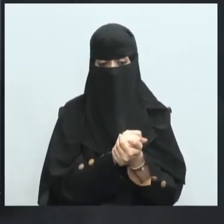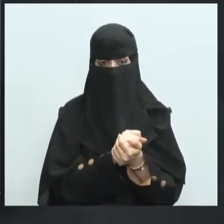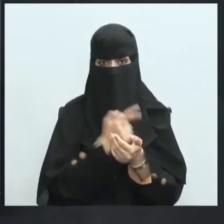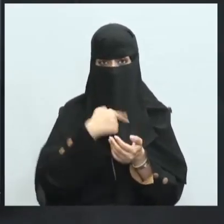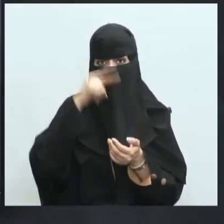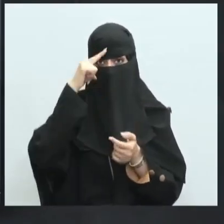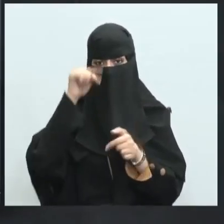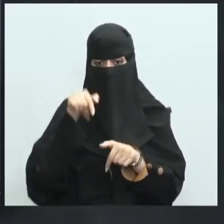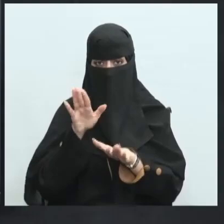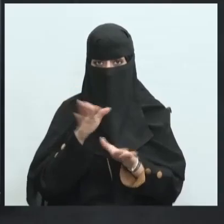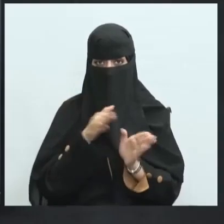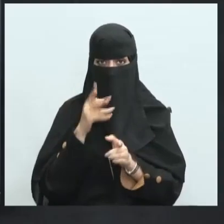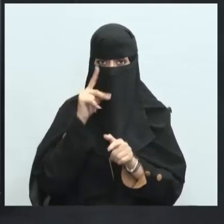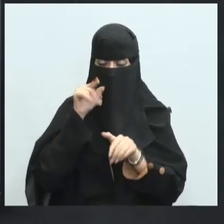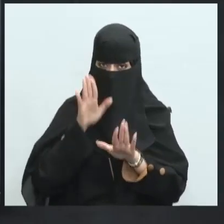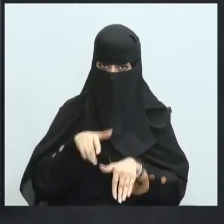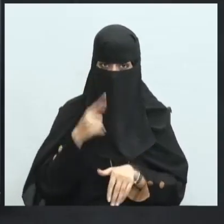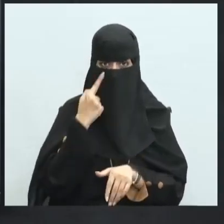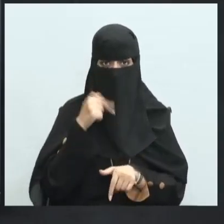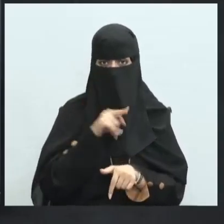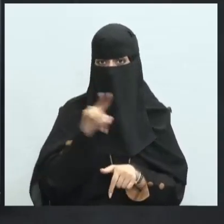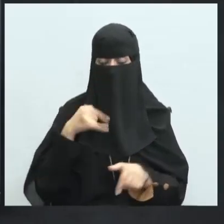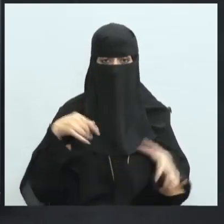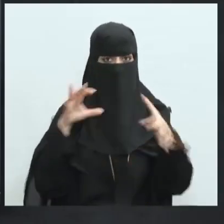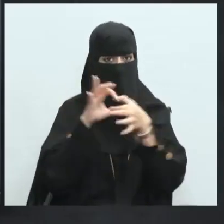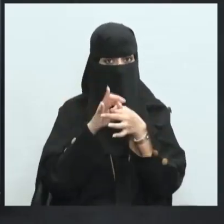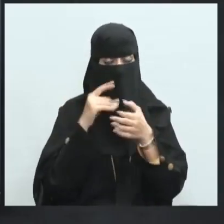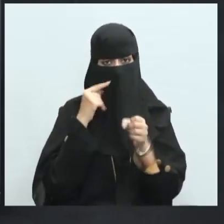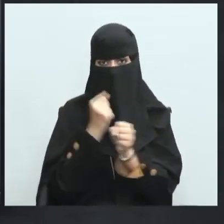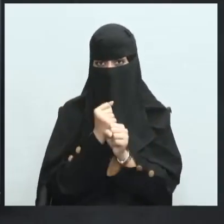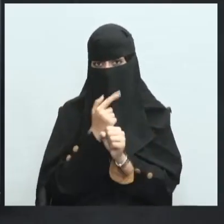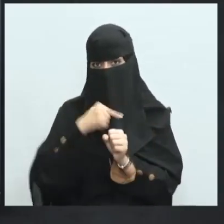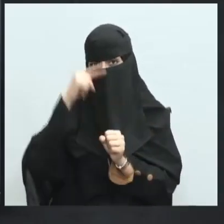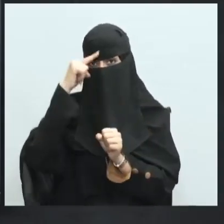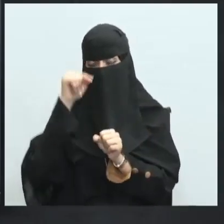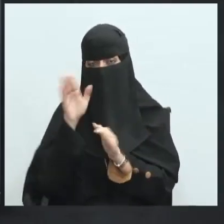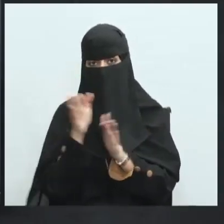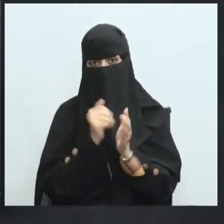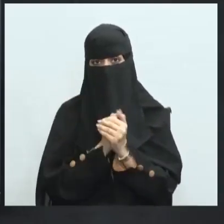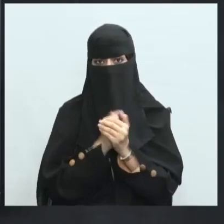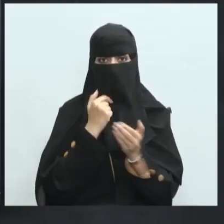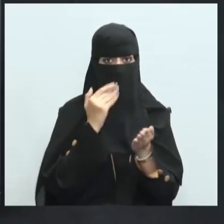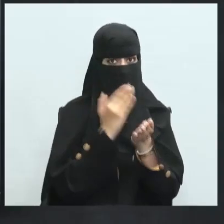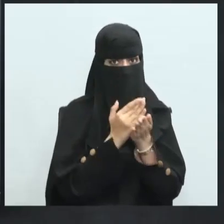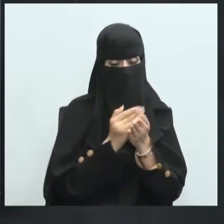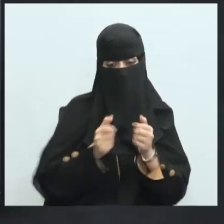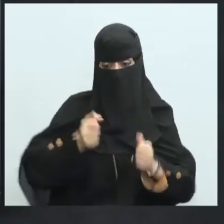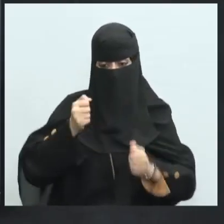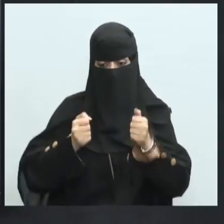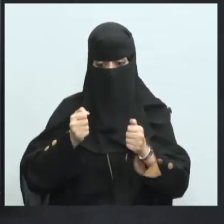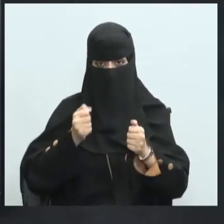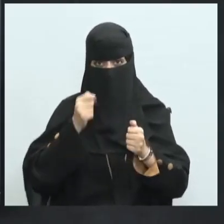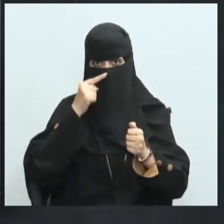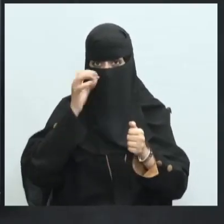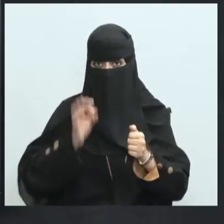المثال الذي او من الامثله التي توجد في حياتنا وقد لا تكون مرتبطه في الجانب المهني مثلا رخصه القياده